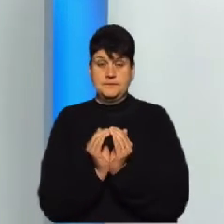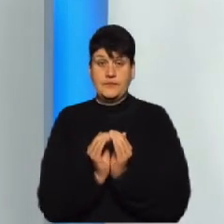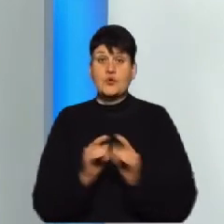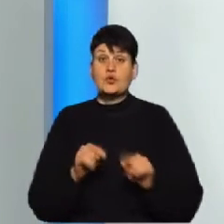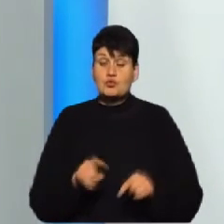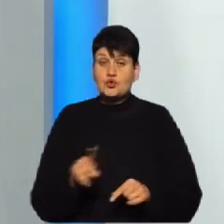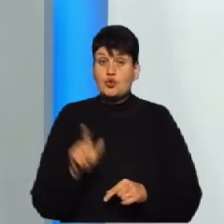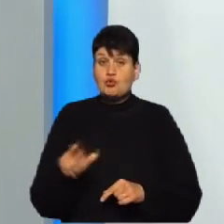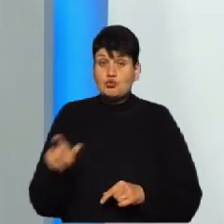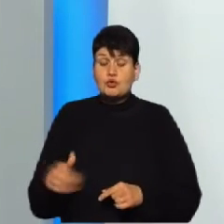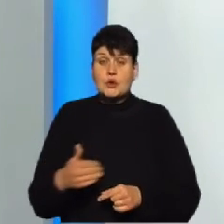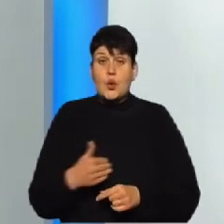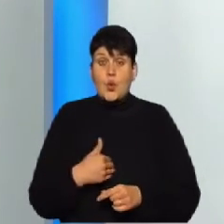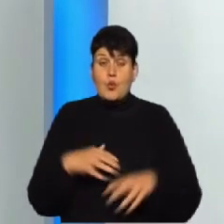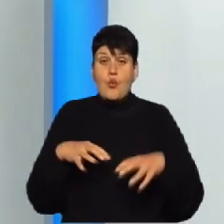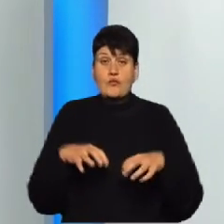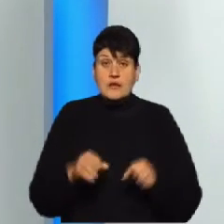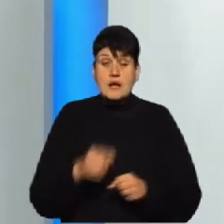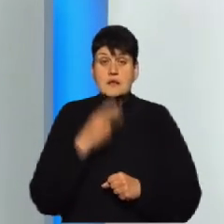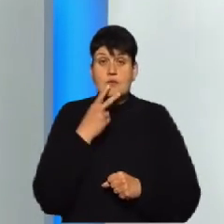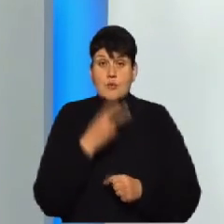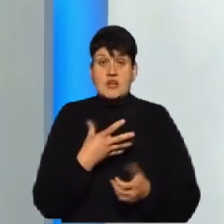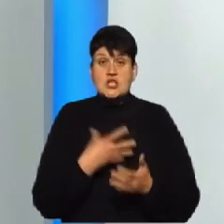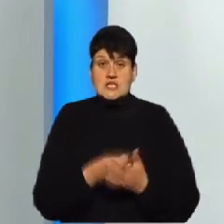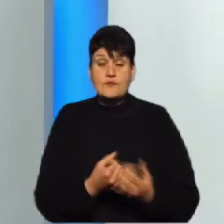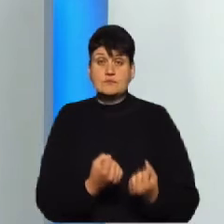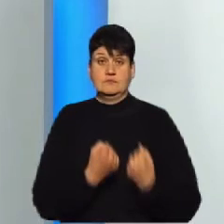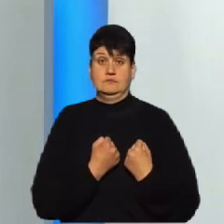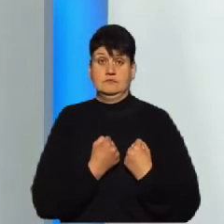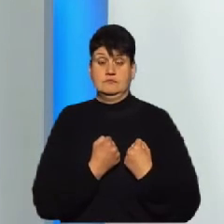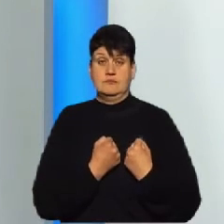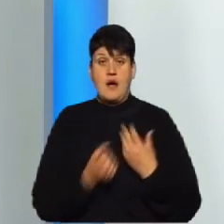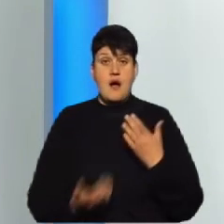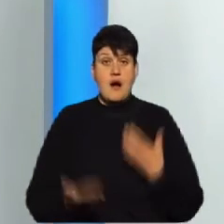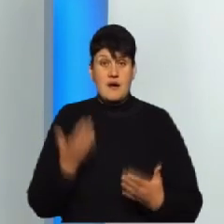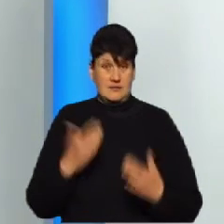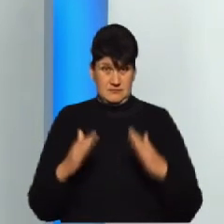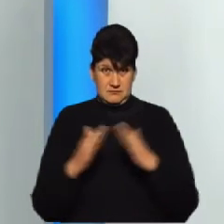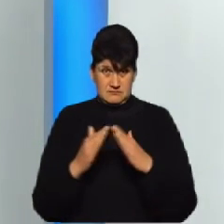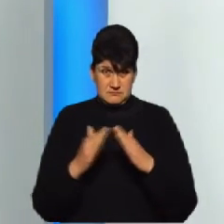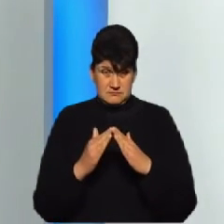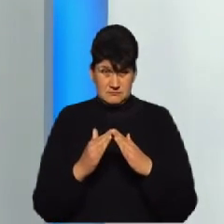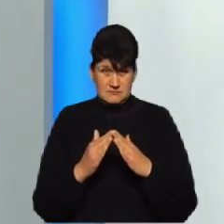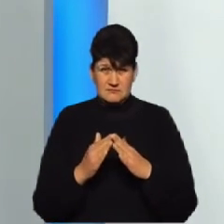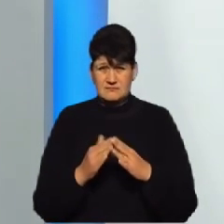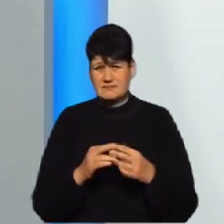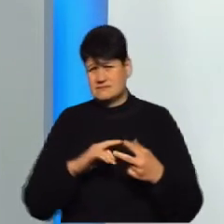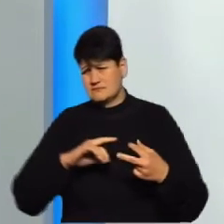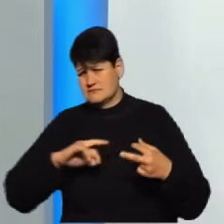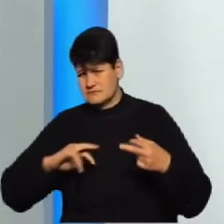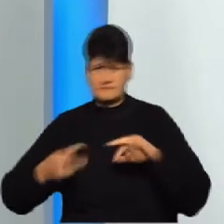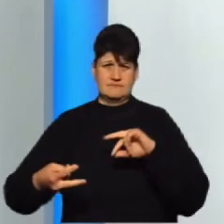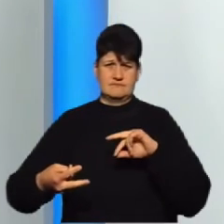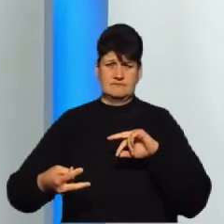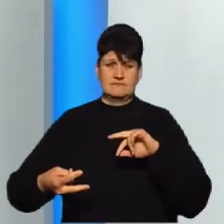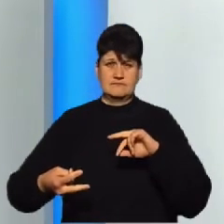у владі побачити свого захисника. Але на побутовому рівні кардинально протилежно. Саме в